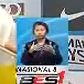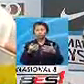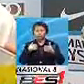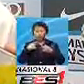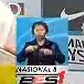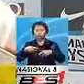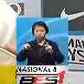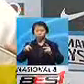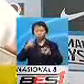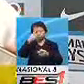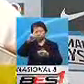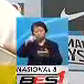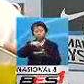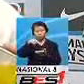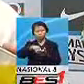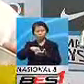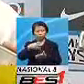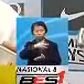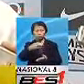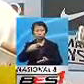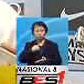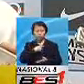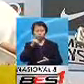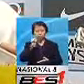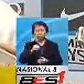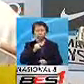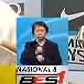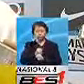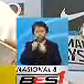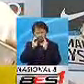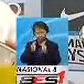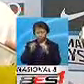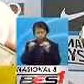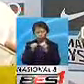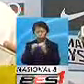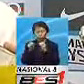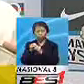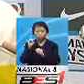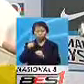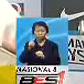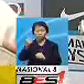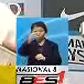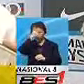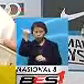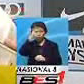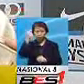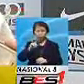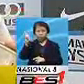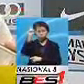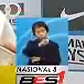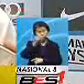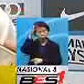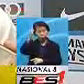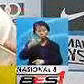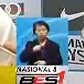for this, and yeah, we have to work on this more and more, because one day we have